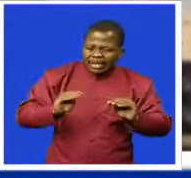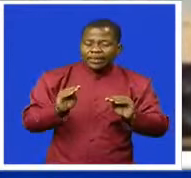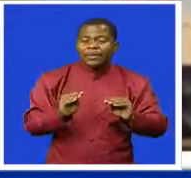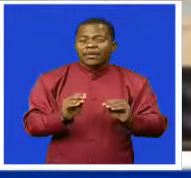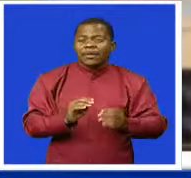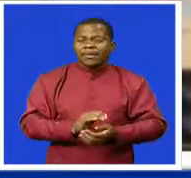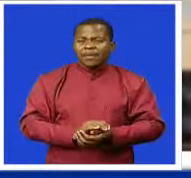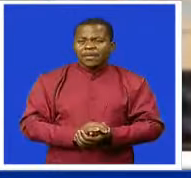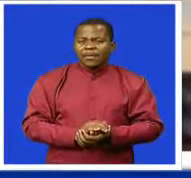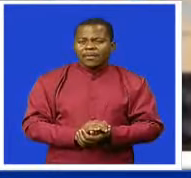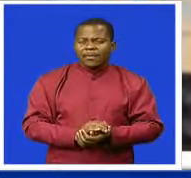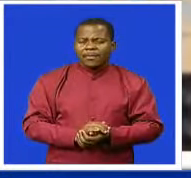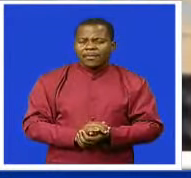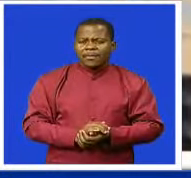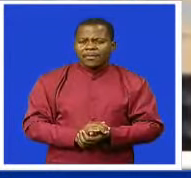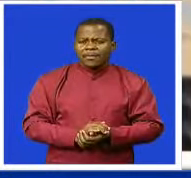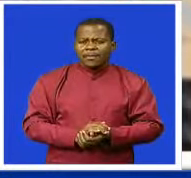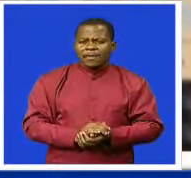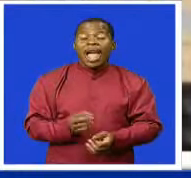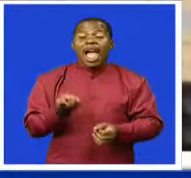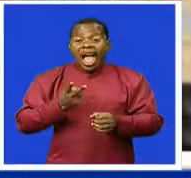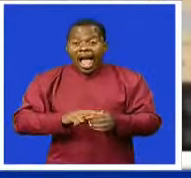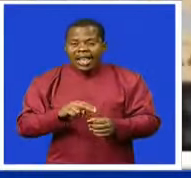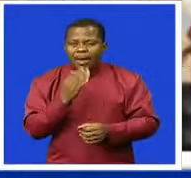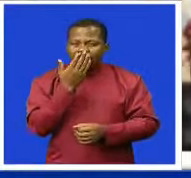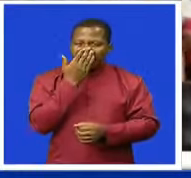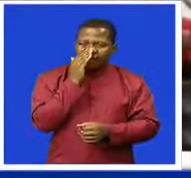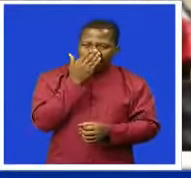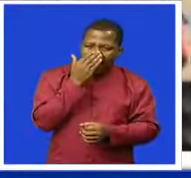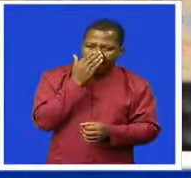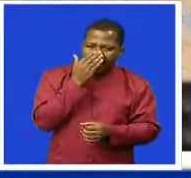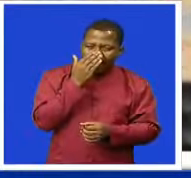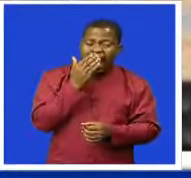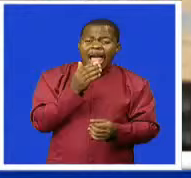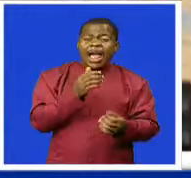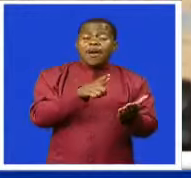laqondzene noma labukene nemithetho lebuke